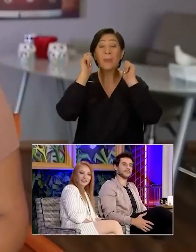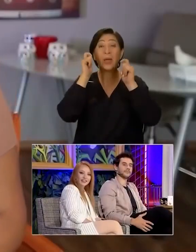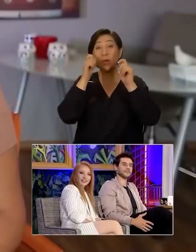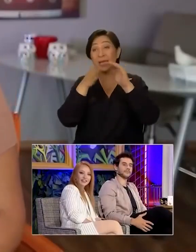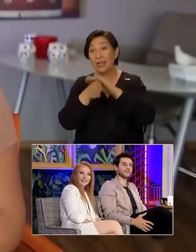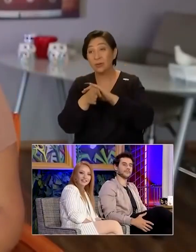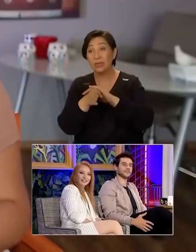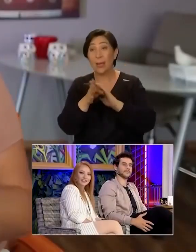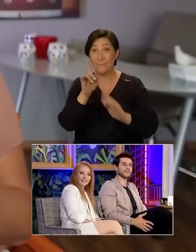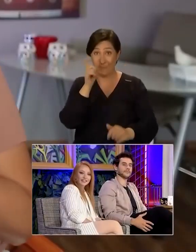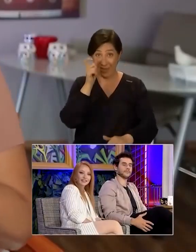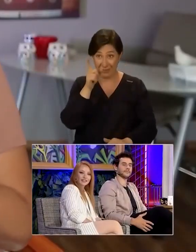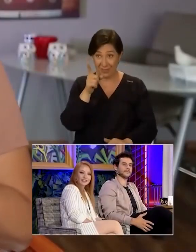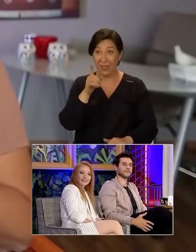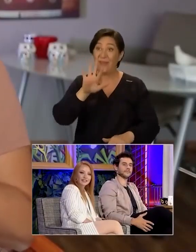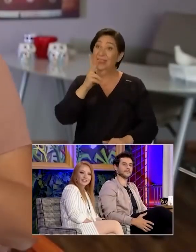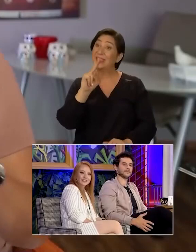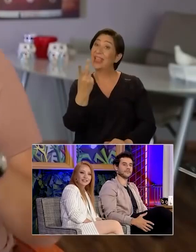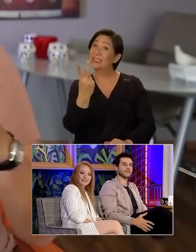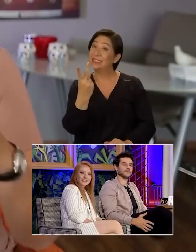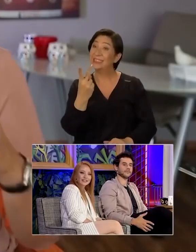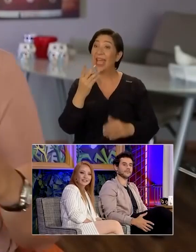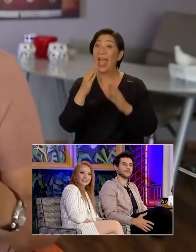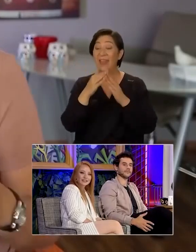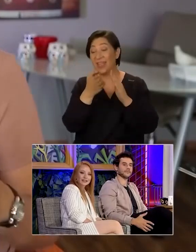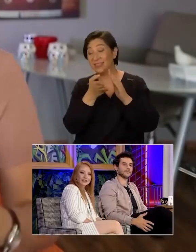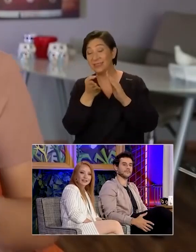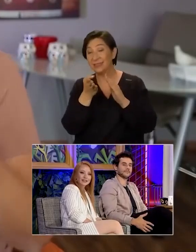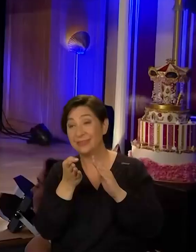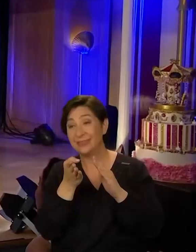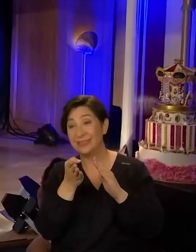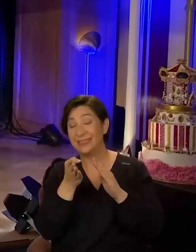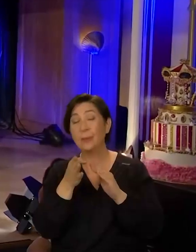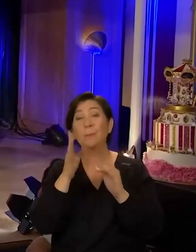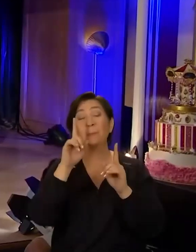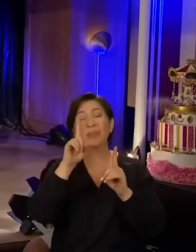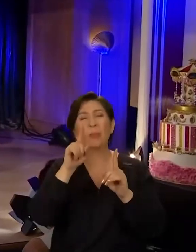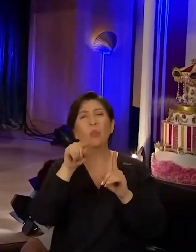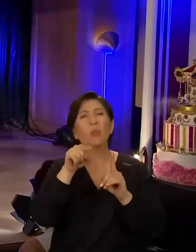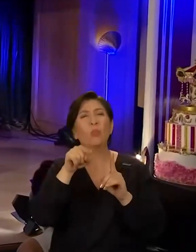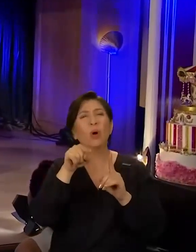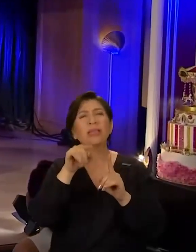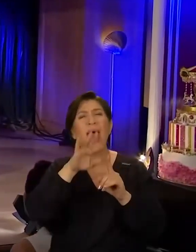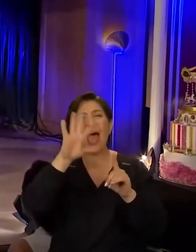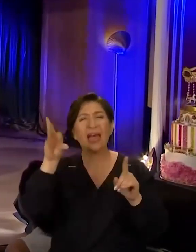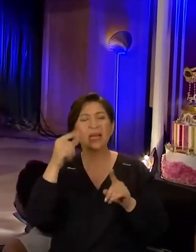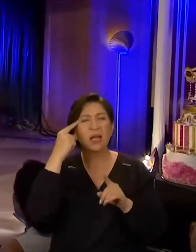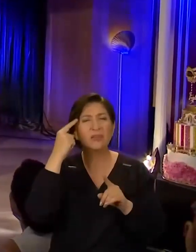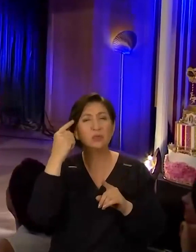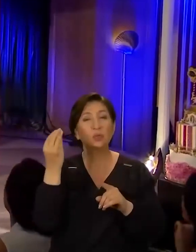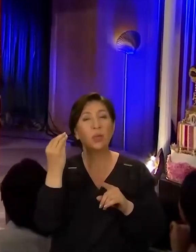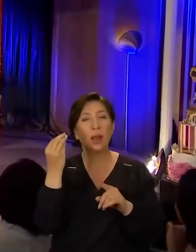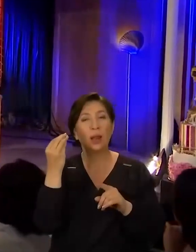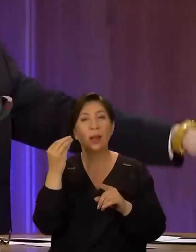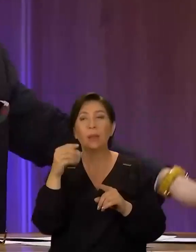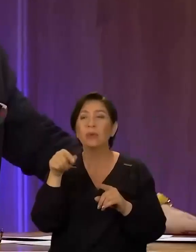giriyorsa. Bak, ya da tam tersi, evden çıkarken. Yani dur, böyle. Bir de bu arada herkesin kafası